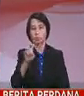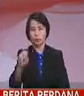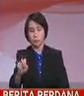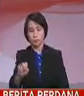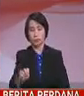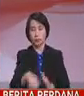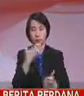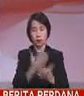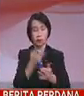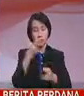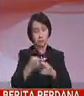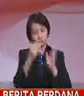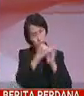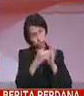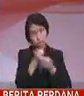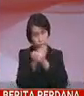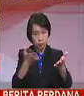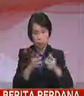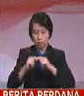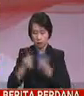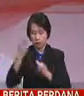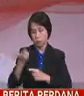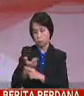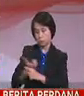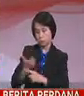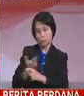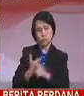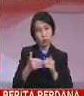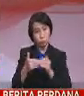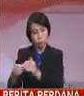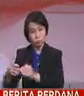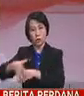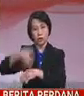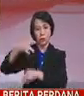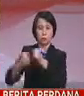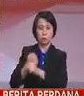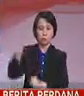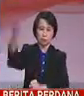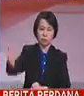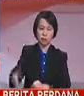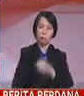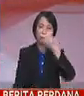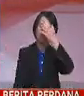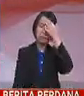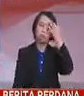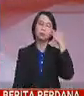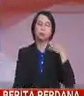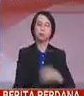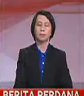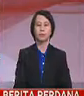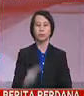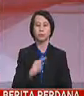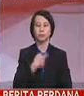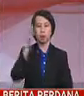sebaik nama volume diumumkan pasukan kan memulihkan latihan intensif awal tahun depan Oke kita kain